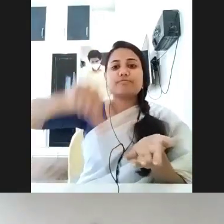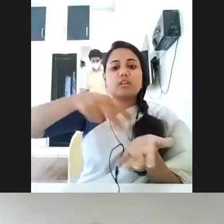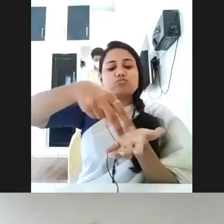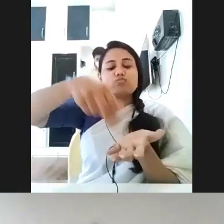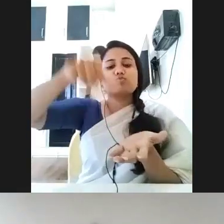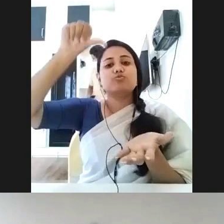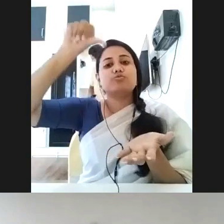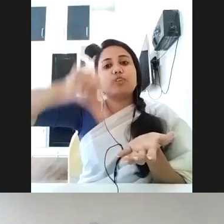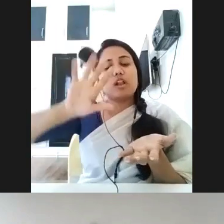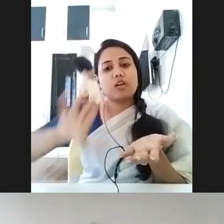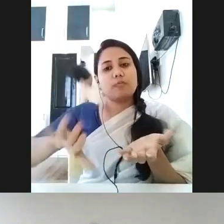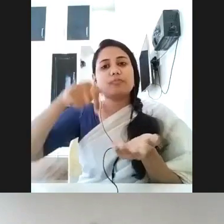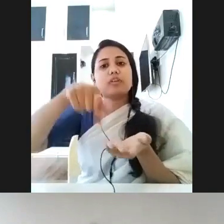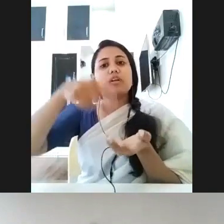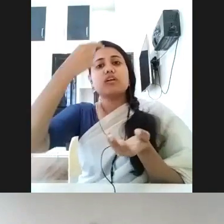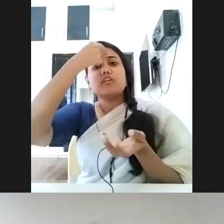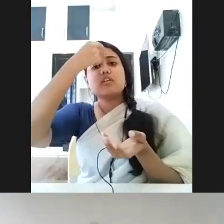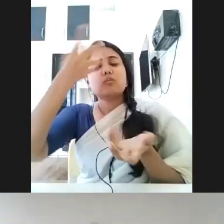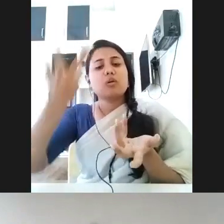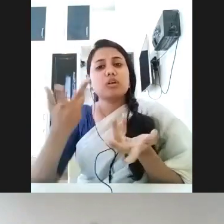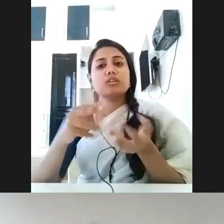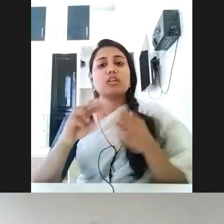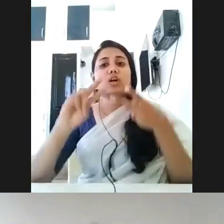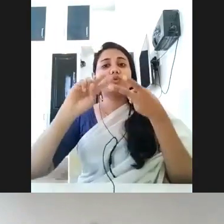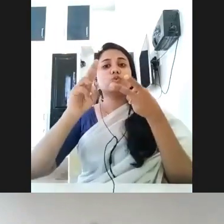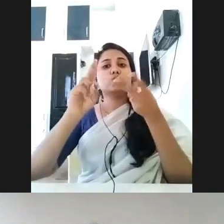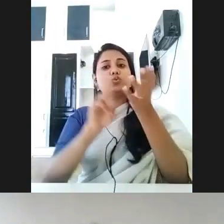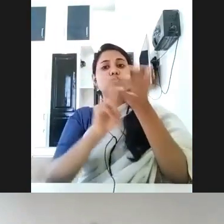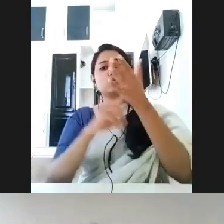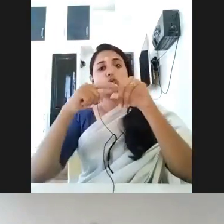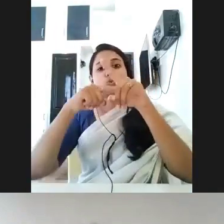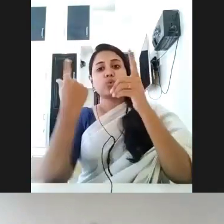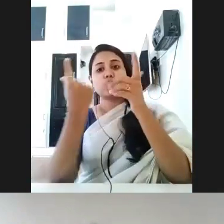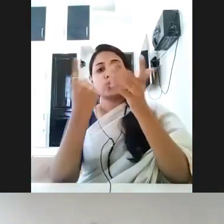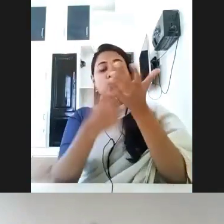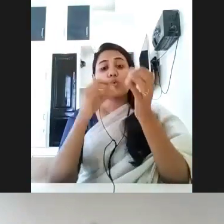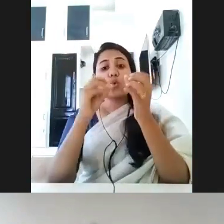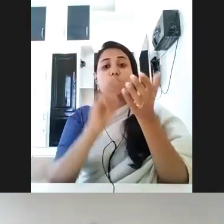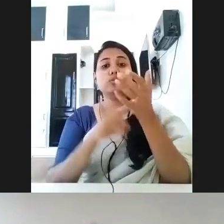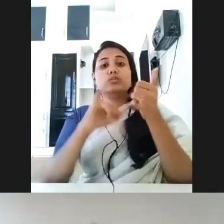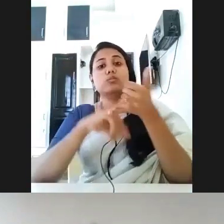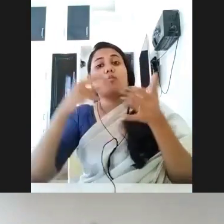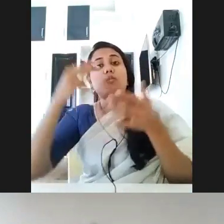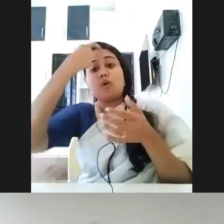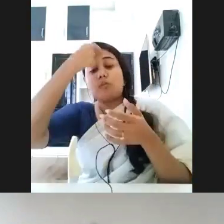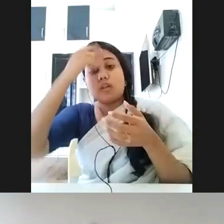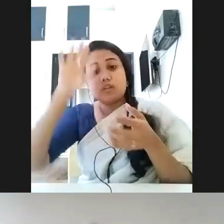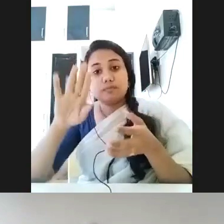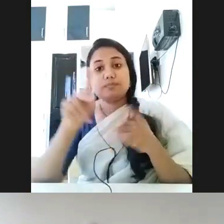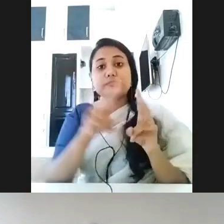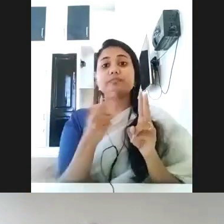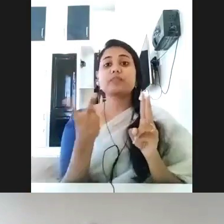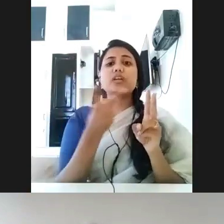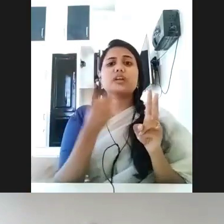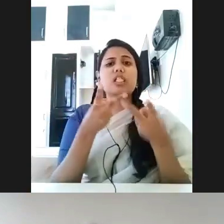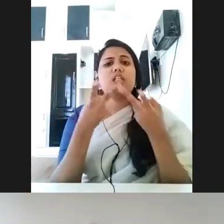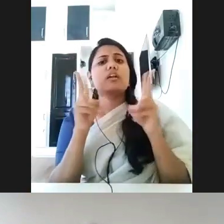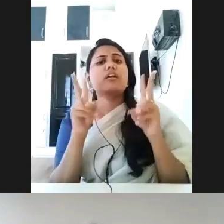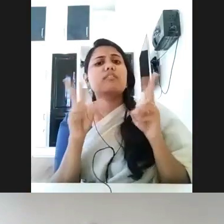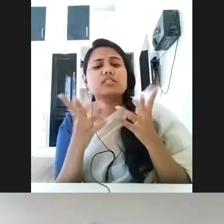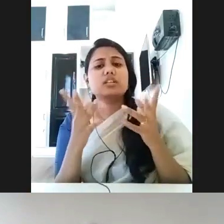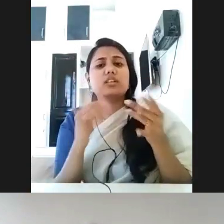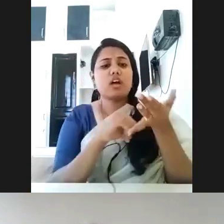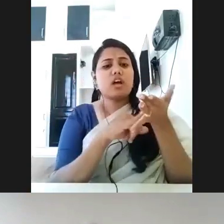SMA. സോ ബേസിക്കലി ഇവിടുത്തെ മോട്ടാർ ന്യൂറോൺസിലാണ് ബുദ്ധിമുട്ട് ഉണ്ടാവുന്നത്. സോ ഇതിനും മസ്കുലാർ ഡിസ്ട്രോഫിക്കുമുള്ള ഡിഫറൻസ് എന്താ പറഞ്ഞാൽ